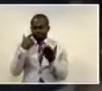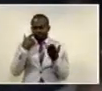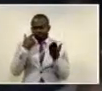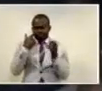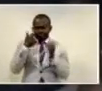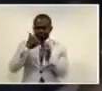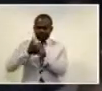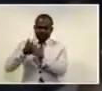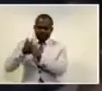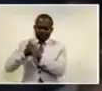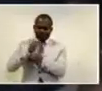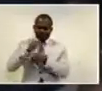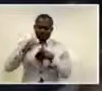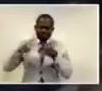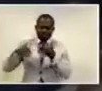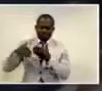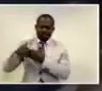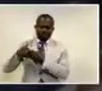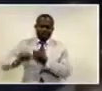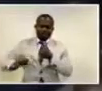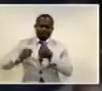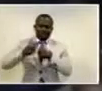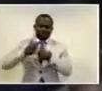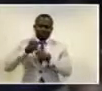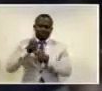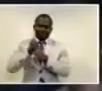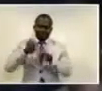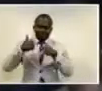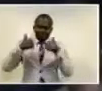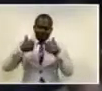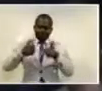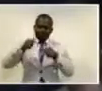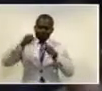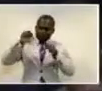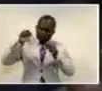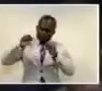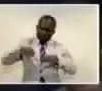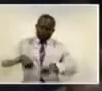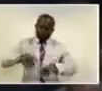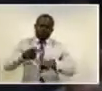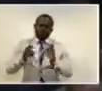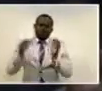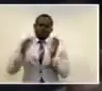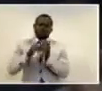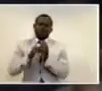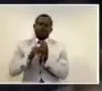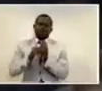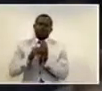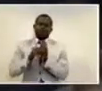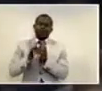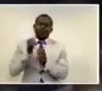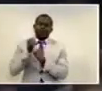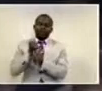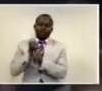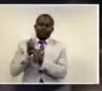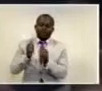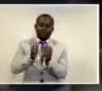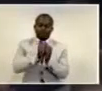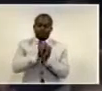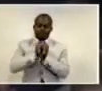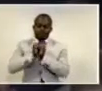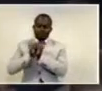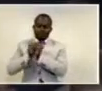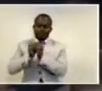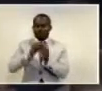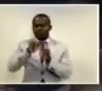wese tukabanza tukanoza neza ibyo dushoboye ndetse ariko icyo gihe dukorana no